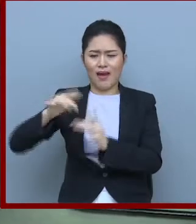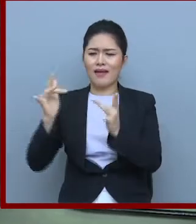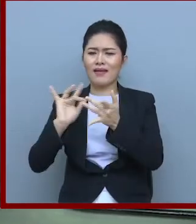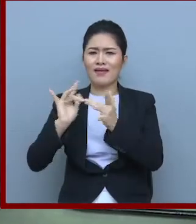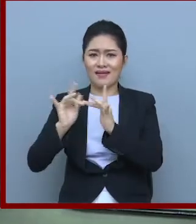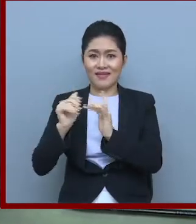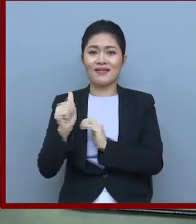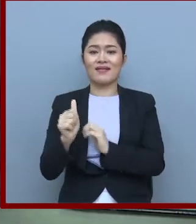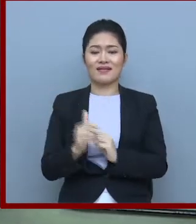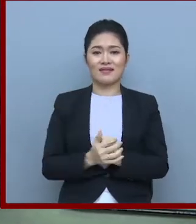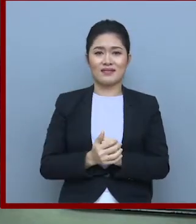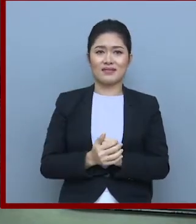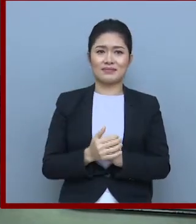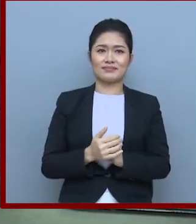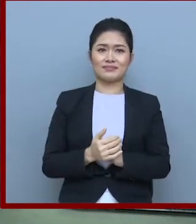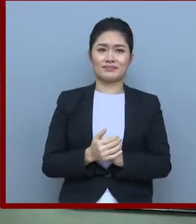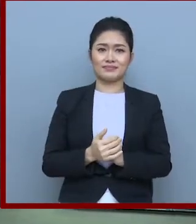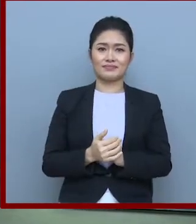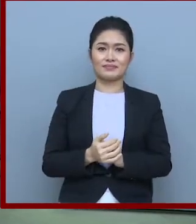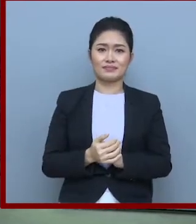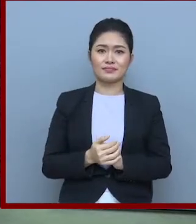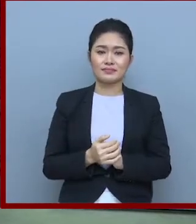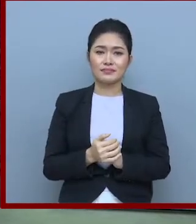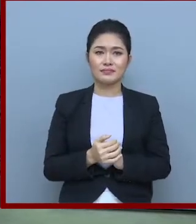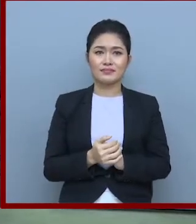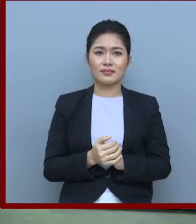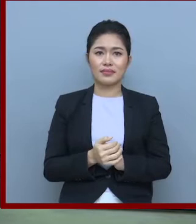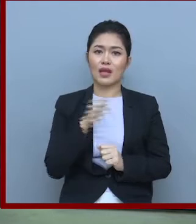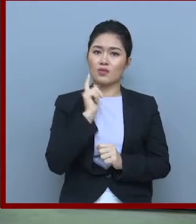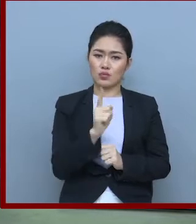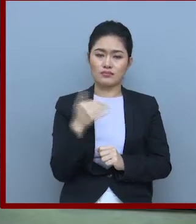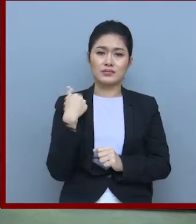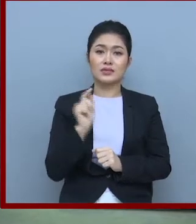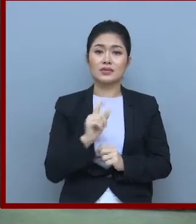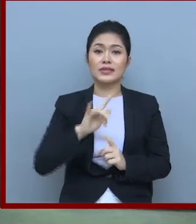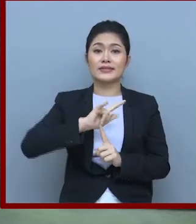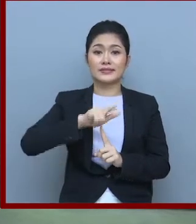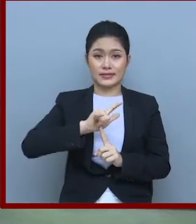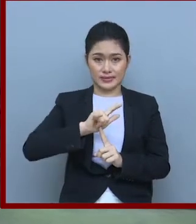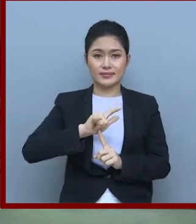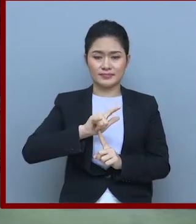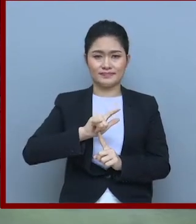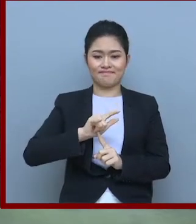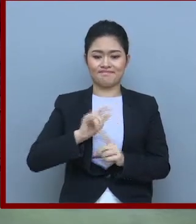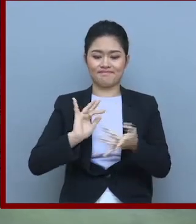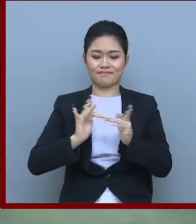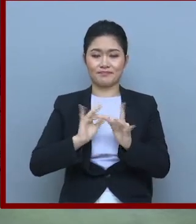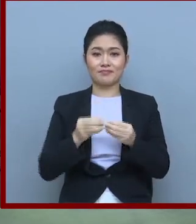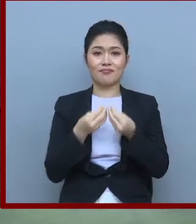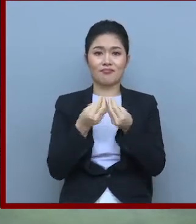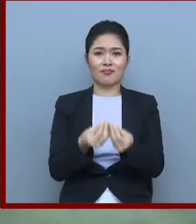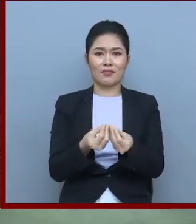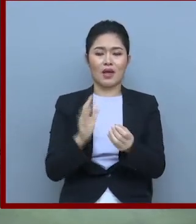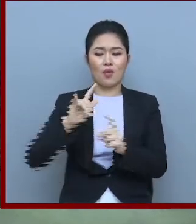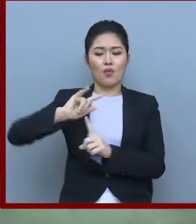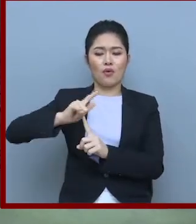อินเทอร์เน็ตได้ใช่ไหมครับโดยเราต้องมีสัญญาณนะครับอินเทอร์เน็ตให้นะครับโด